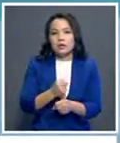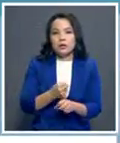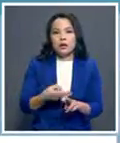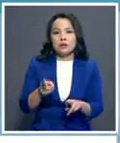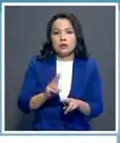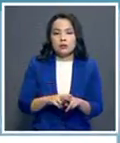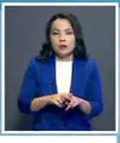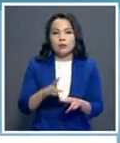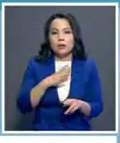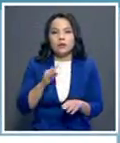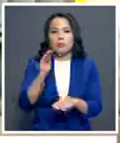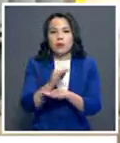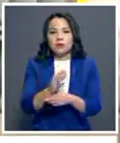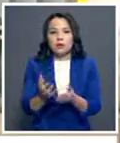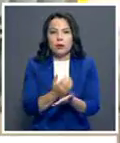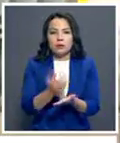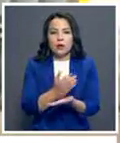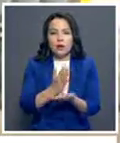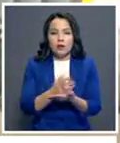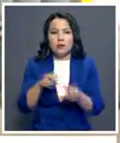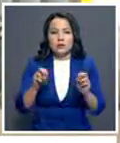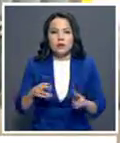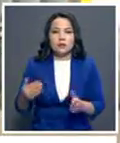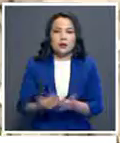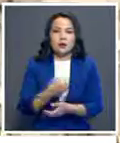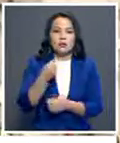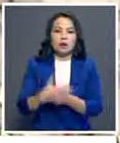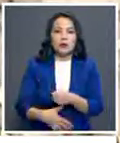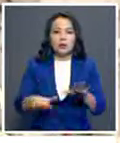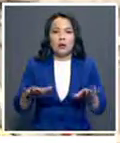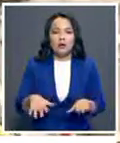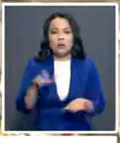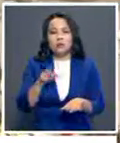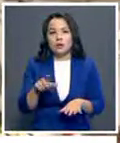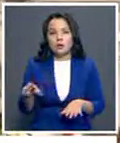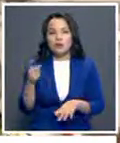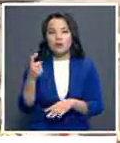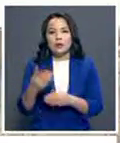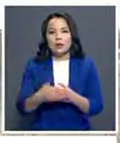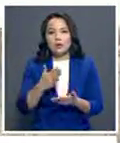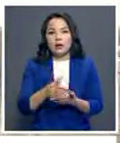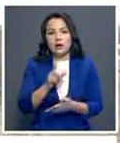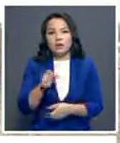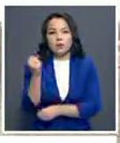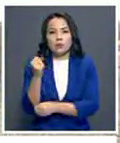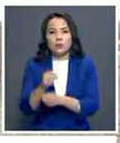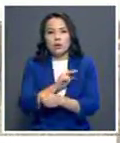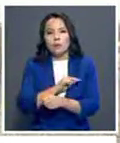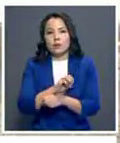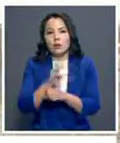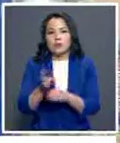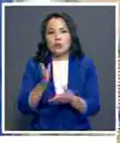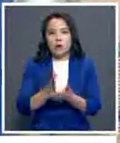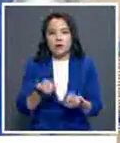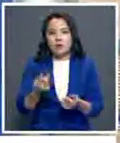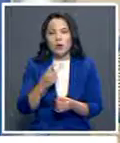жаңағы дополнительный доход. Жаңа станция 100-ден астам адамды тұрақты жұмыспен қамтиды. Қазіргі уақытта тағы 2 орталықтың құрылысы жүріп